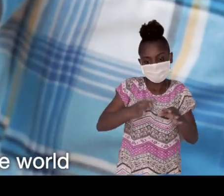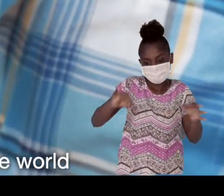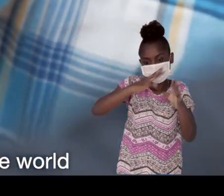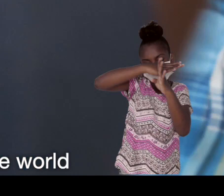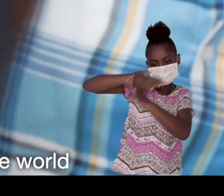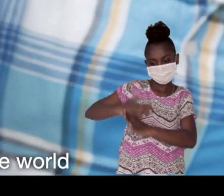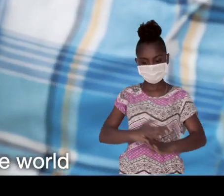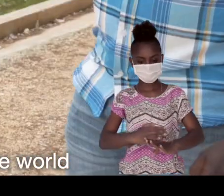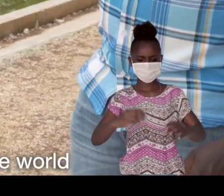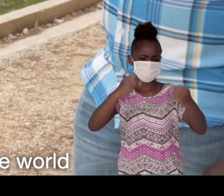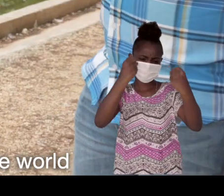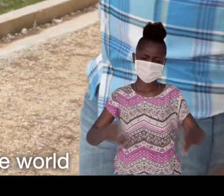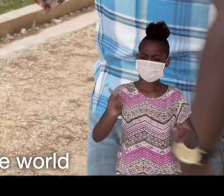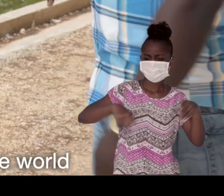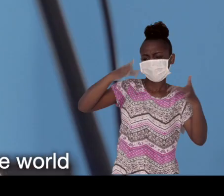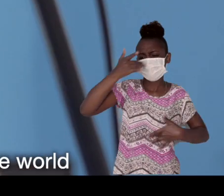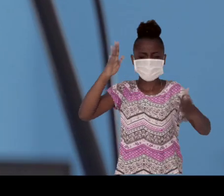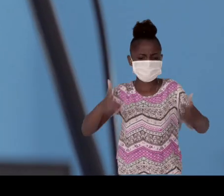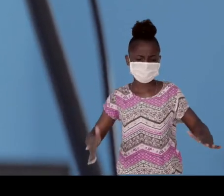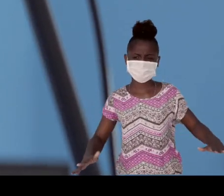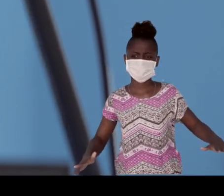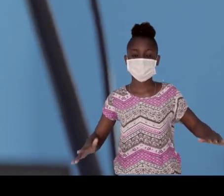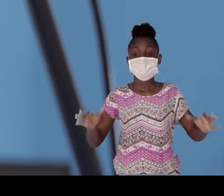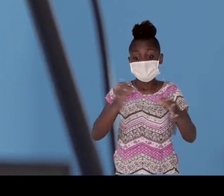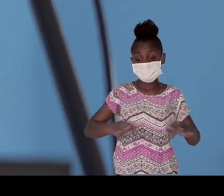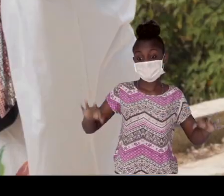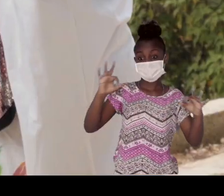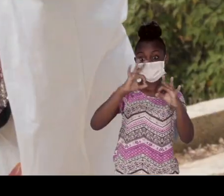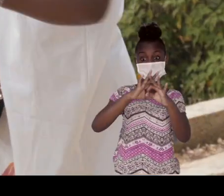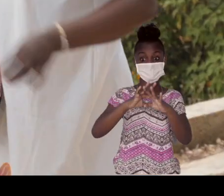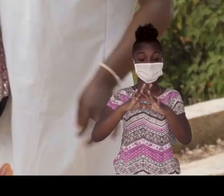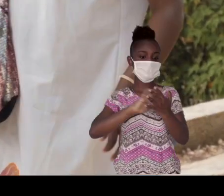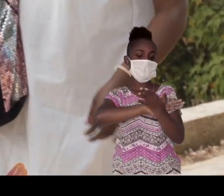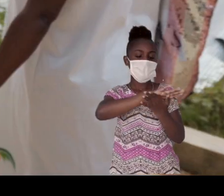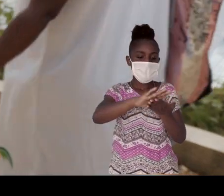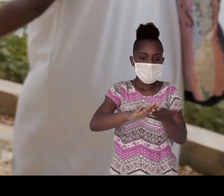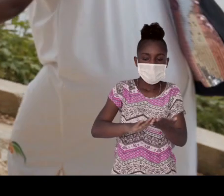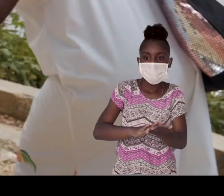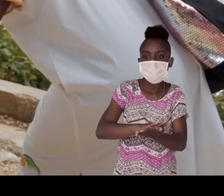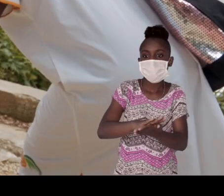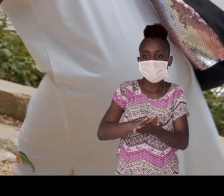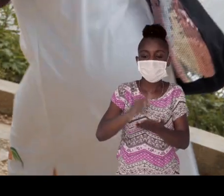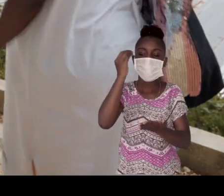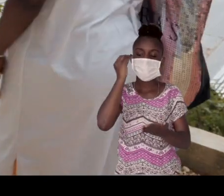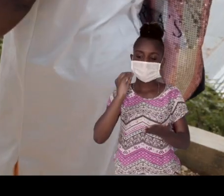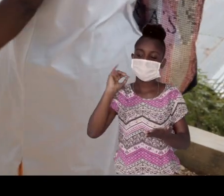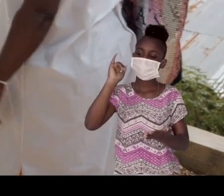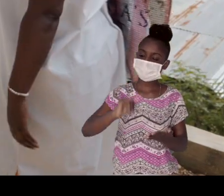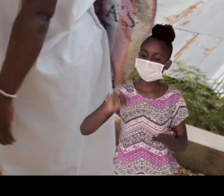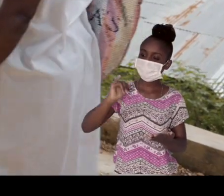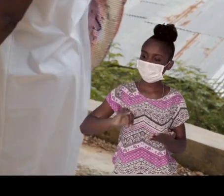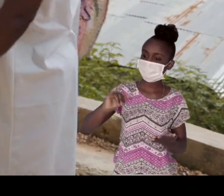Maladie ça touche tout le monde, n'importe côté dans le monde là. Façon pour nous épargner, respecter les règles géniaux. Si tout était la caille,